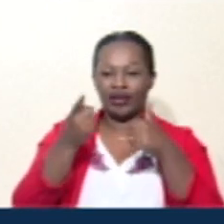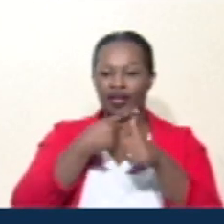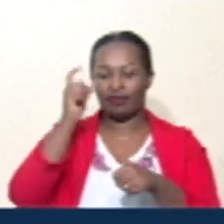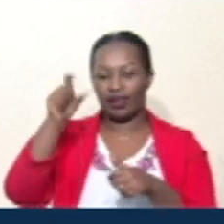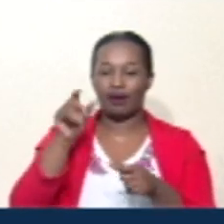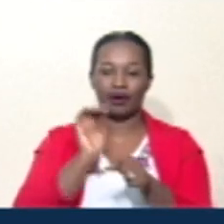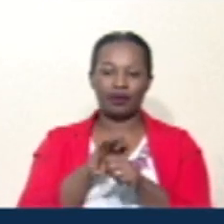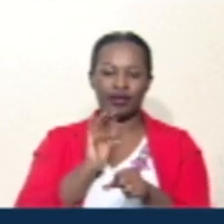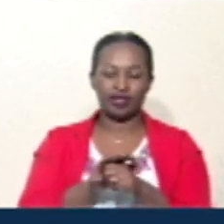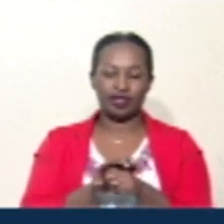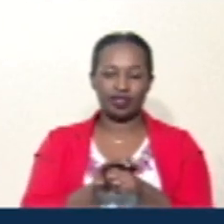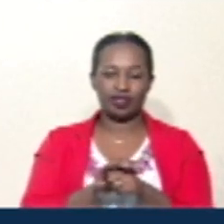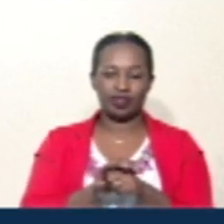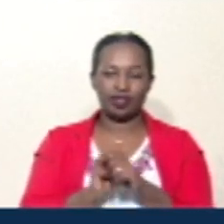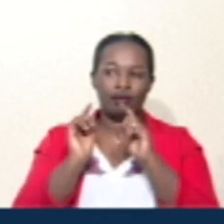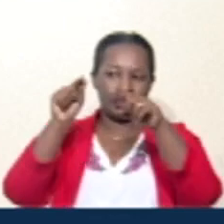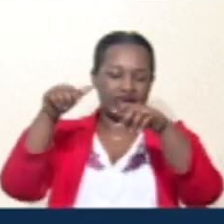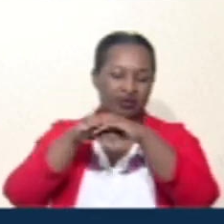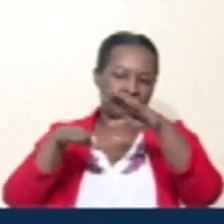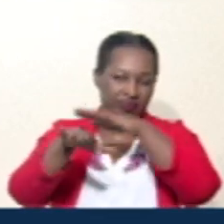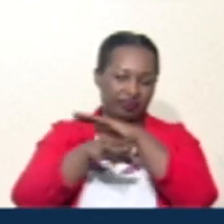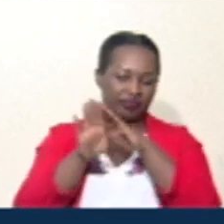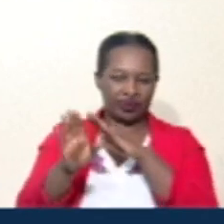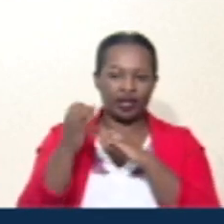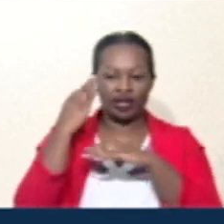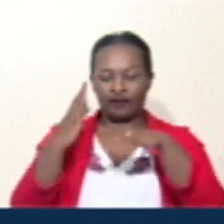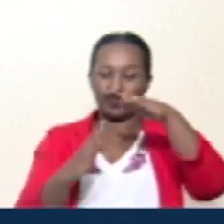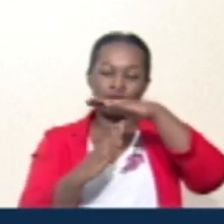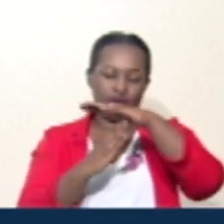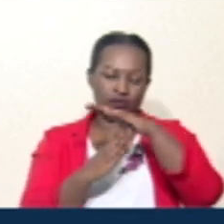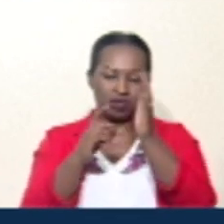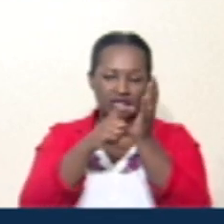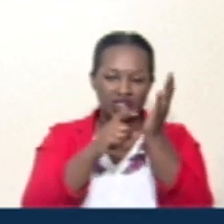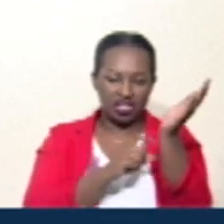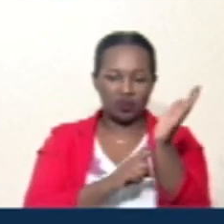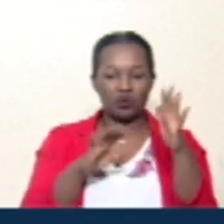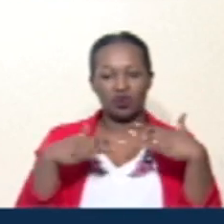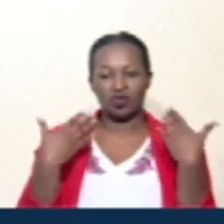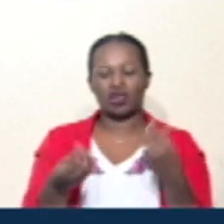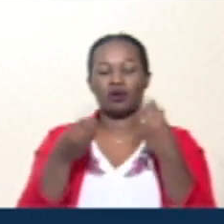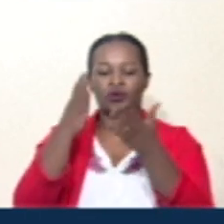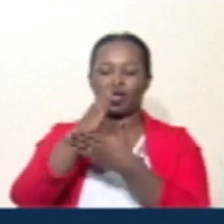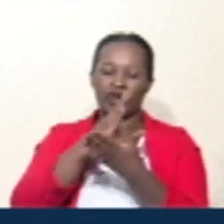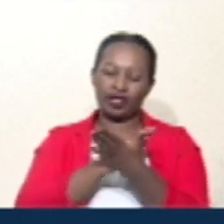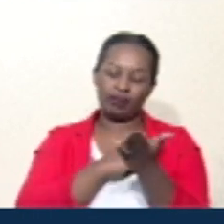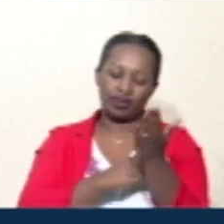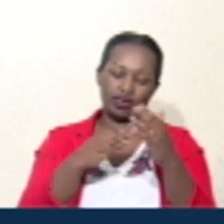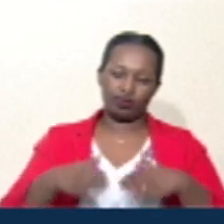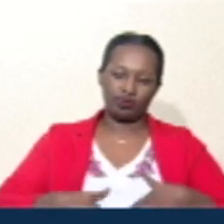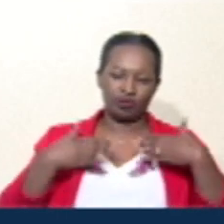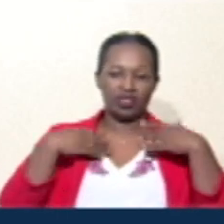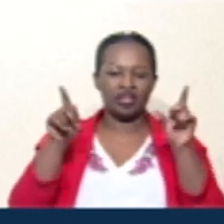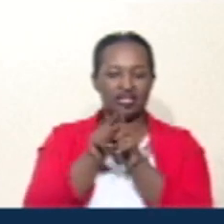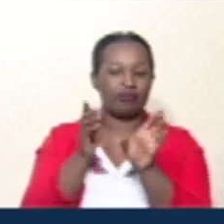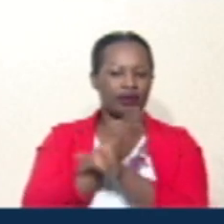benshi bazaca mu iyo domaine. Niba ari ugusimbuza ingingo, niba ari ugutanga ibice by'umubiri runaka, nk'ibyo navuze